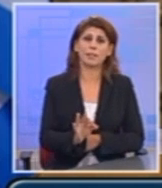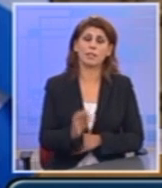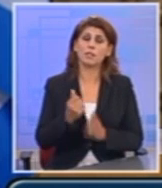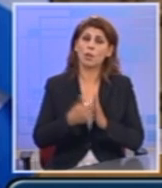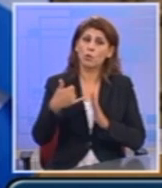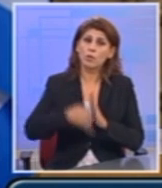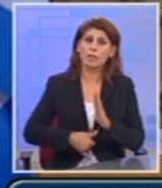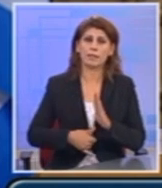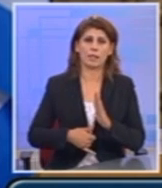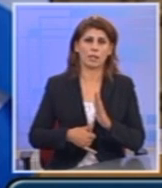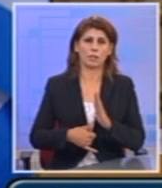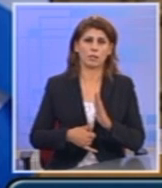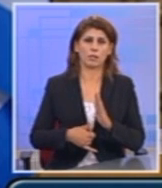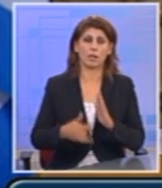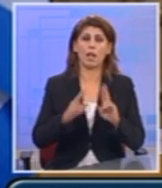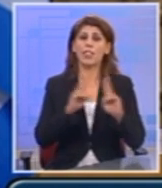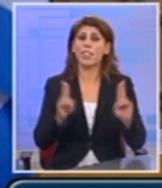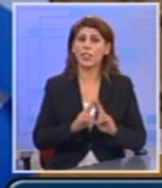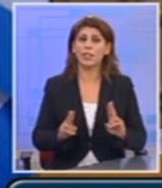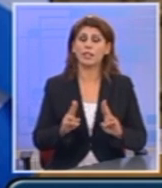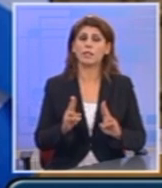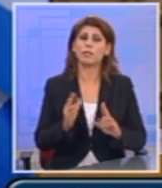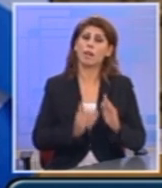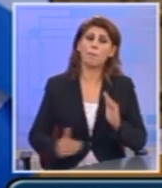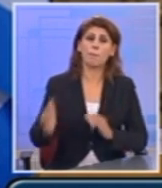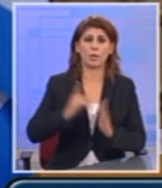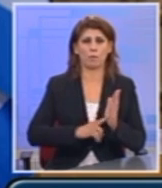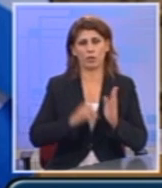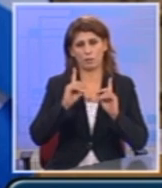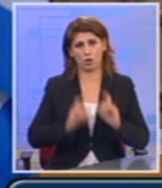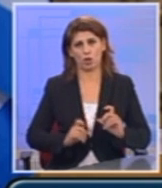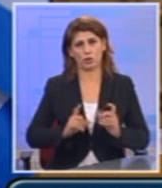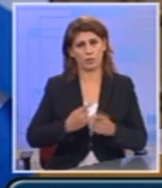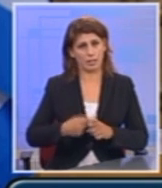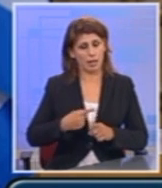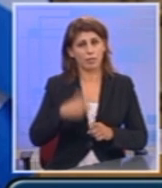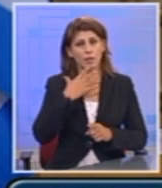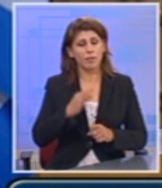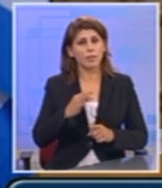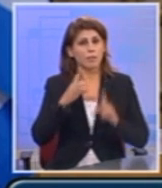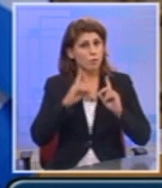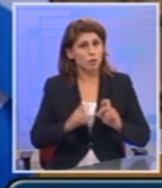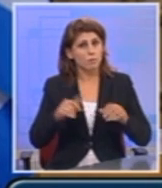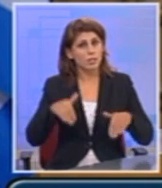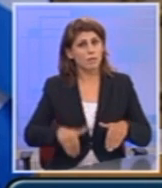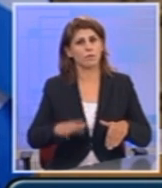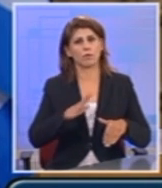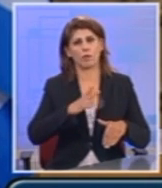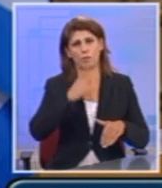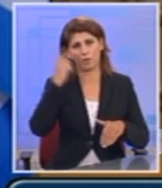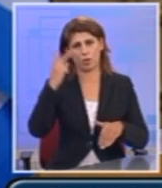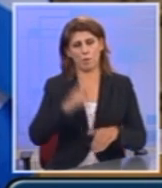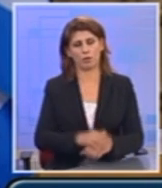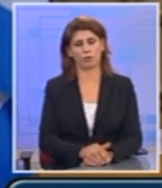οι ουσιαστικές διεθνείς και υπερ νομοθετικές υποχρεώσεις της χώρας ο υποχρεώσεις σεβασμού των ανθρωπίνων